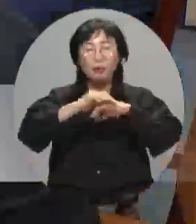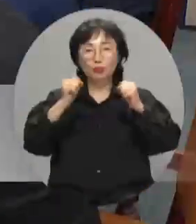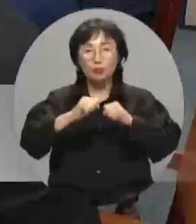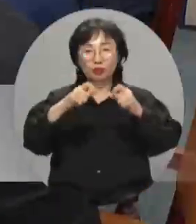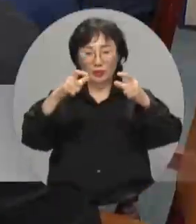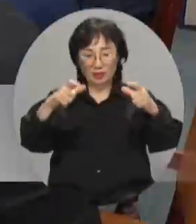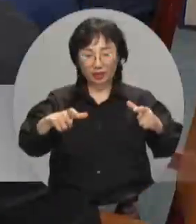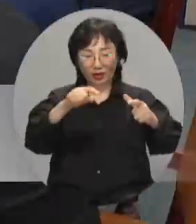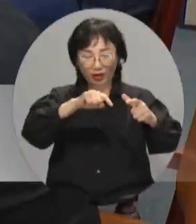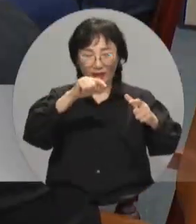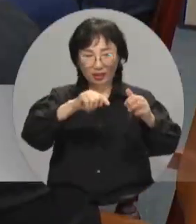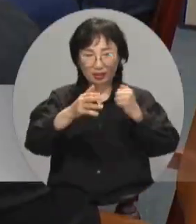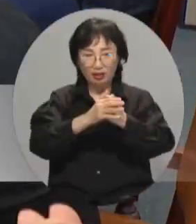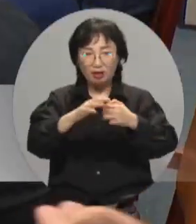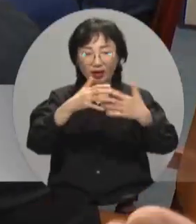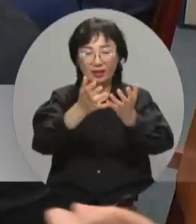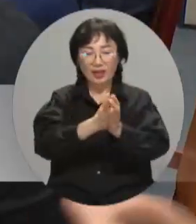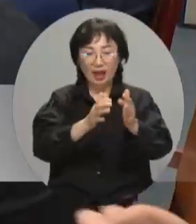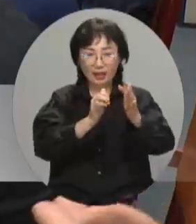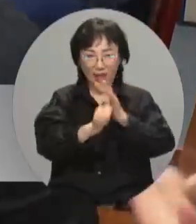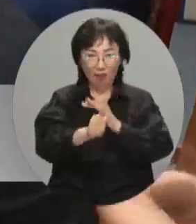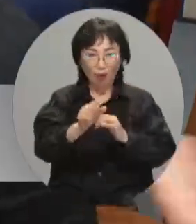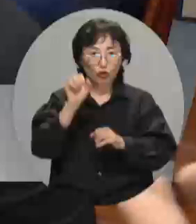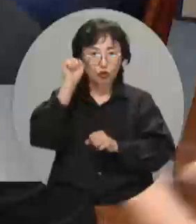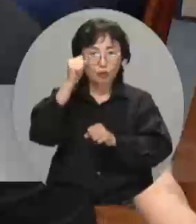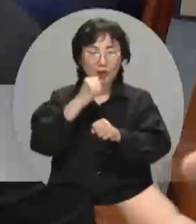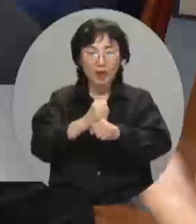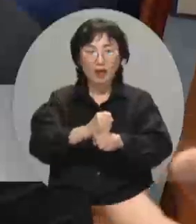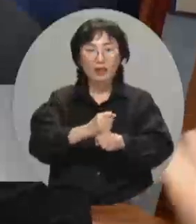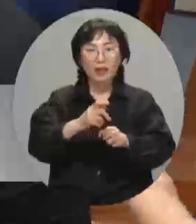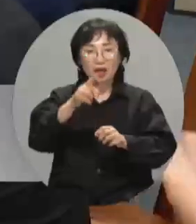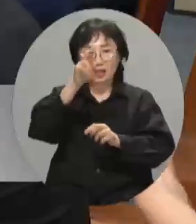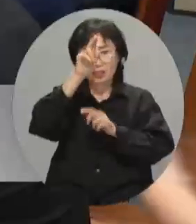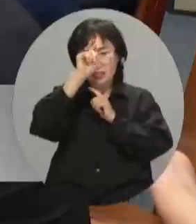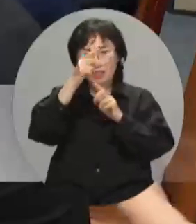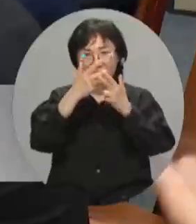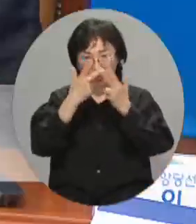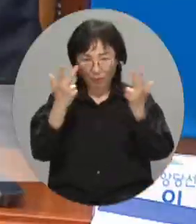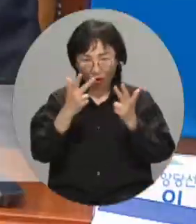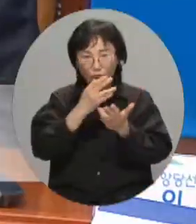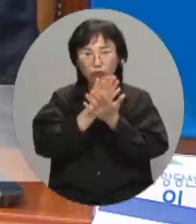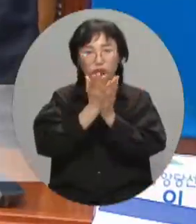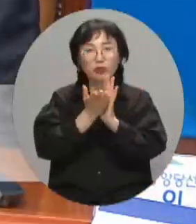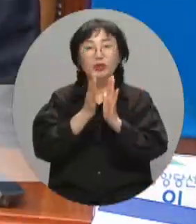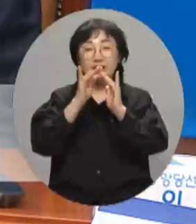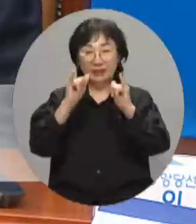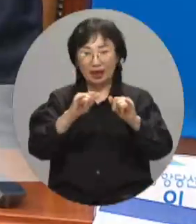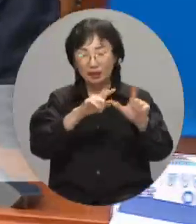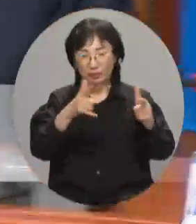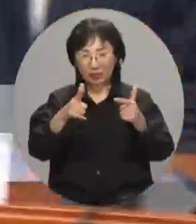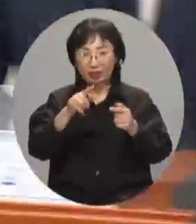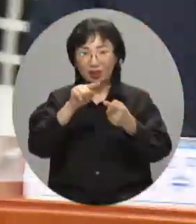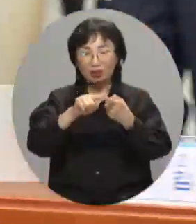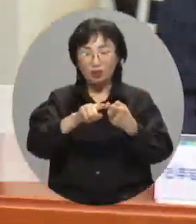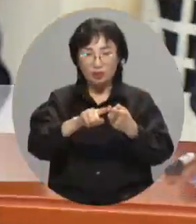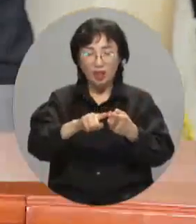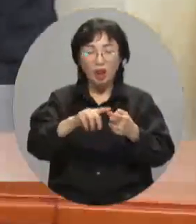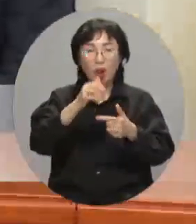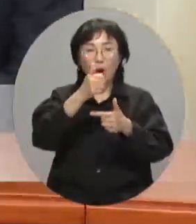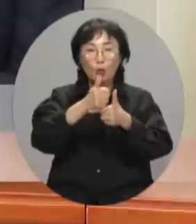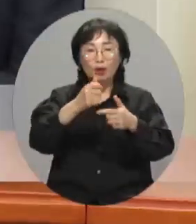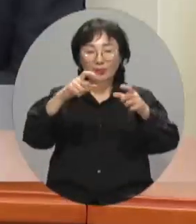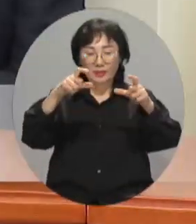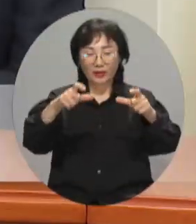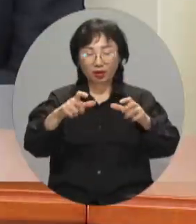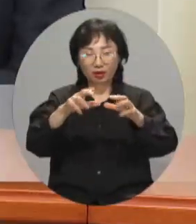내일 당대표에 출마한 이재명 김두관 김지수 후보와 최고위원 후보 호남 국회의원과